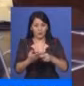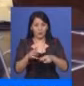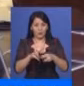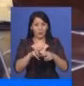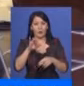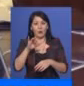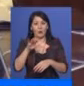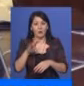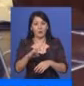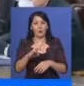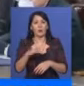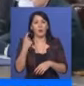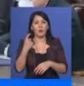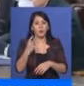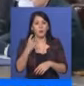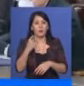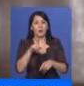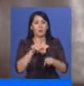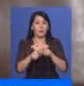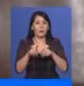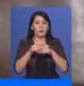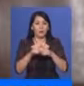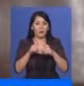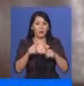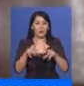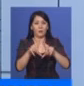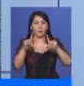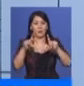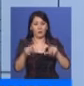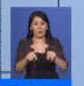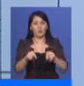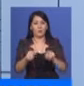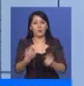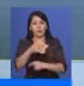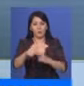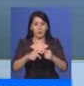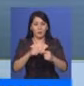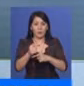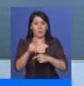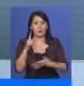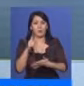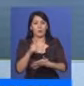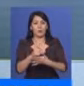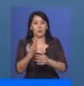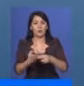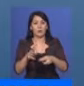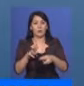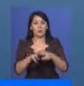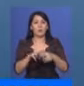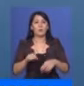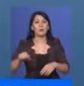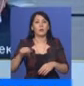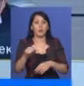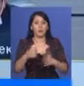Сондай-ақ асқарма мен қаржы нарығын реттеу және дамыту жөніндегі агенттік пен қаржыгерлер қауымдастығына міндет жүктеді.